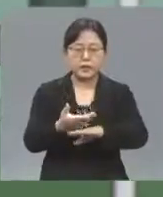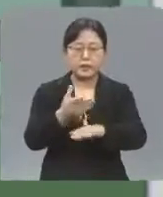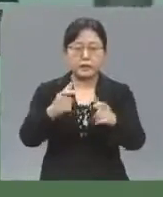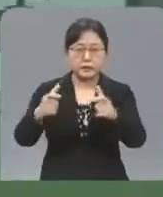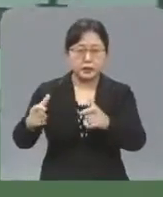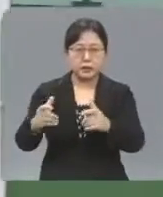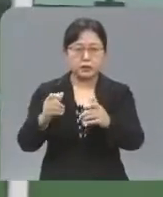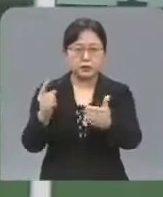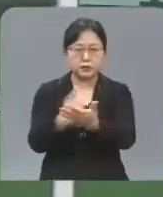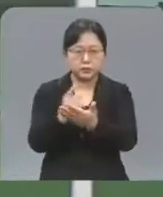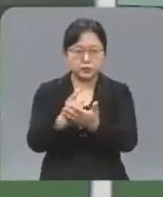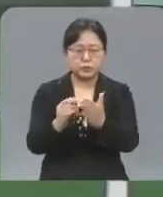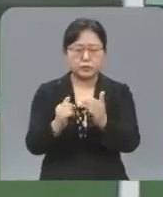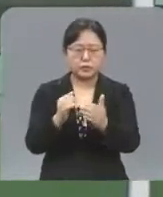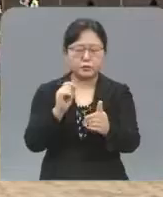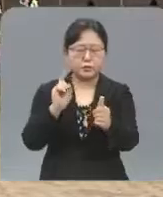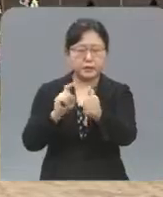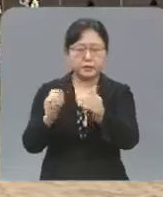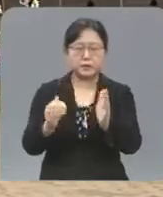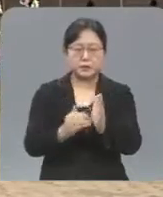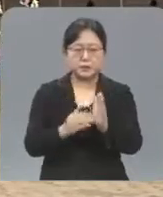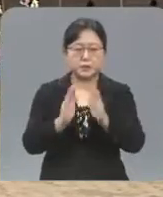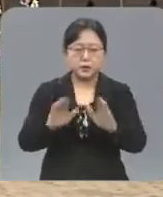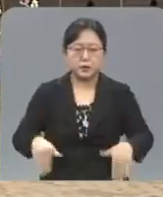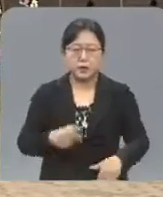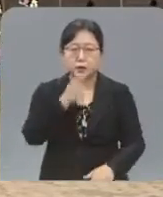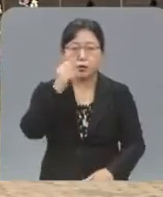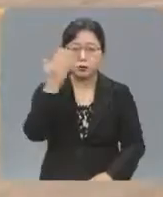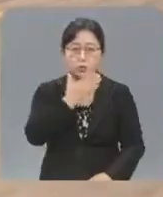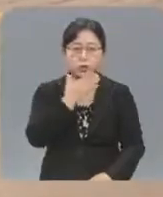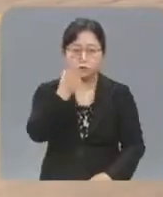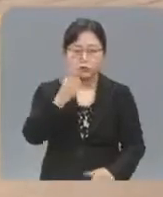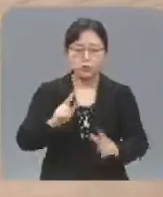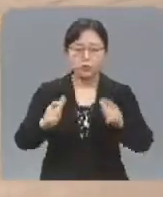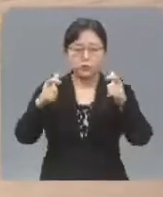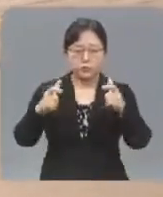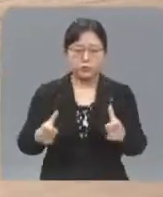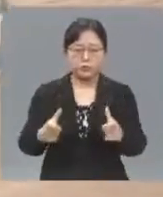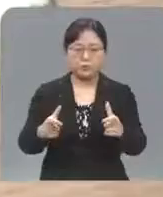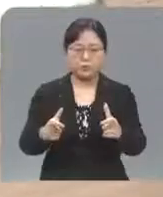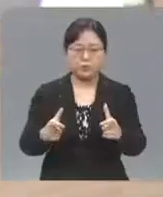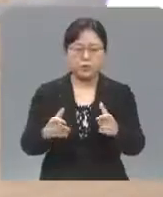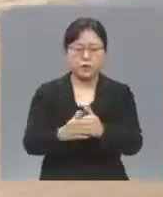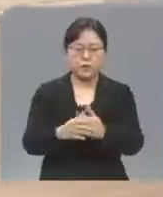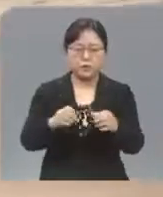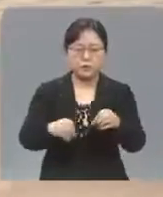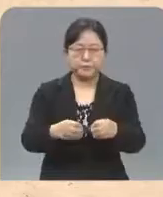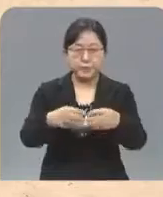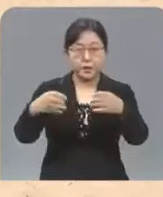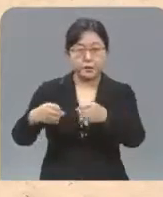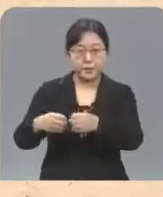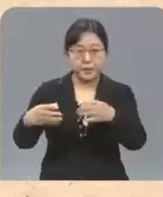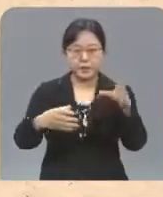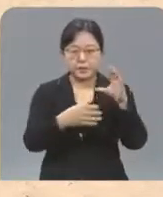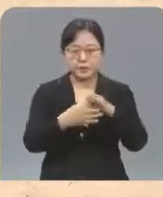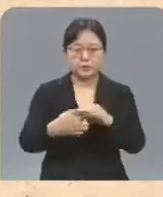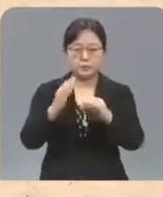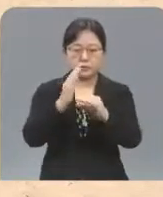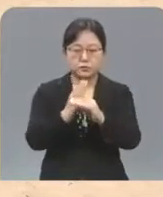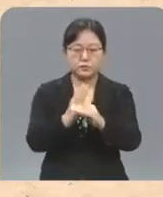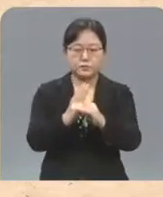확진이 계속되고 있습니다 전남에서는 여수와 순천 등 동북 원을 중심으로 한 산발적 감염이 잇따르는